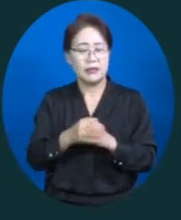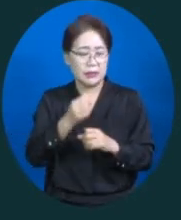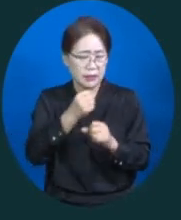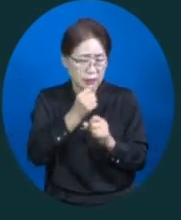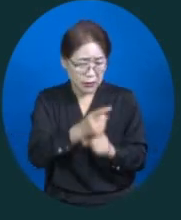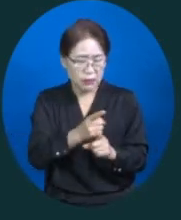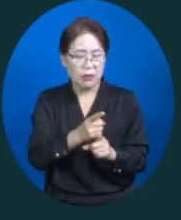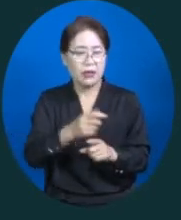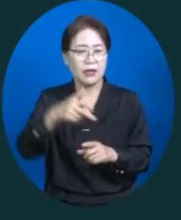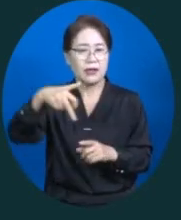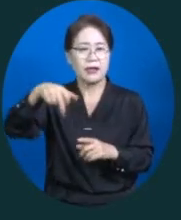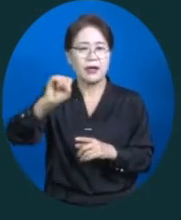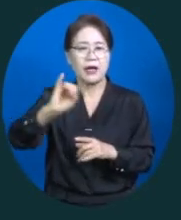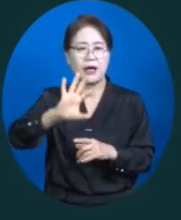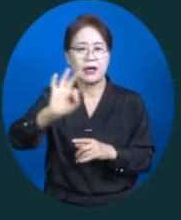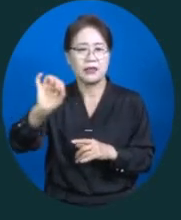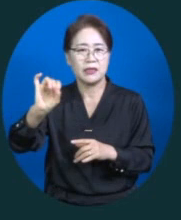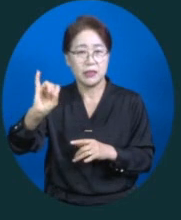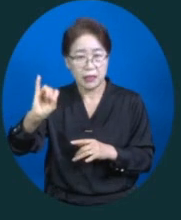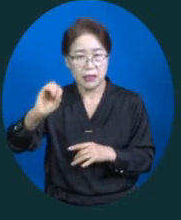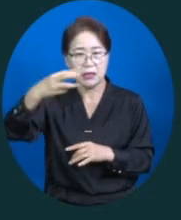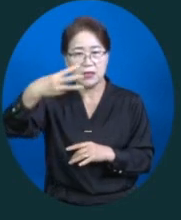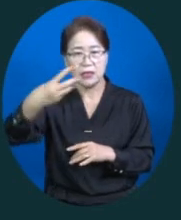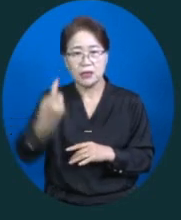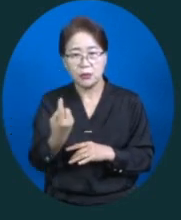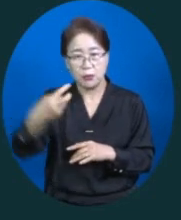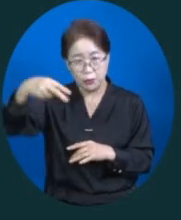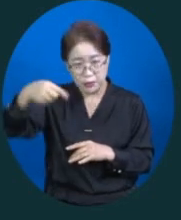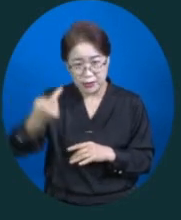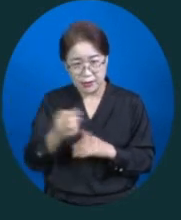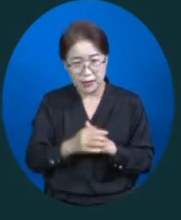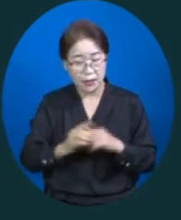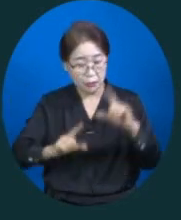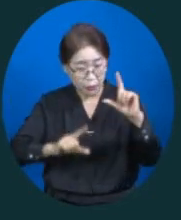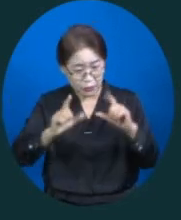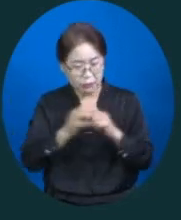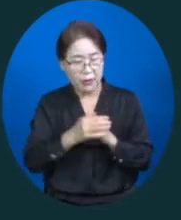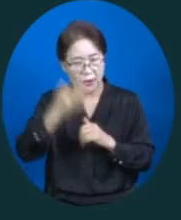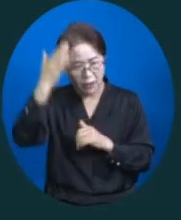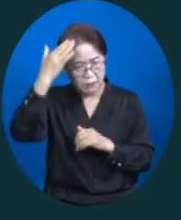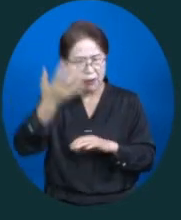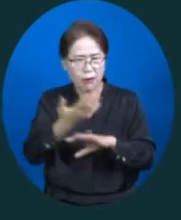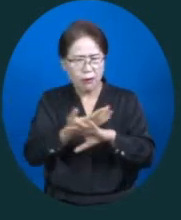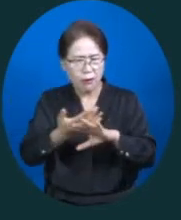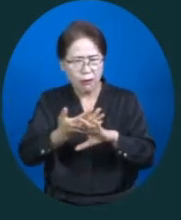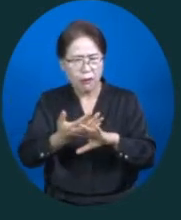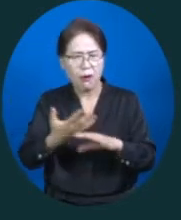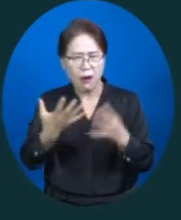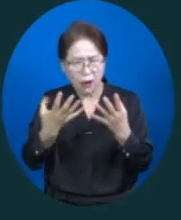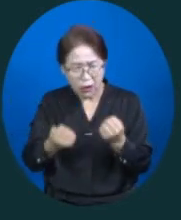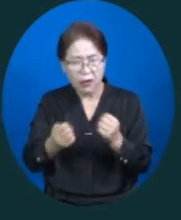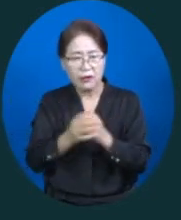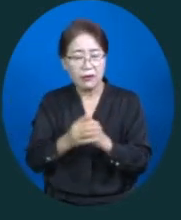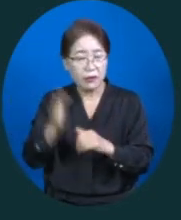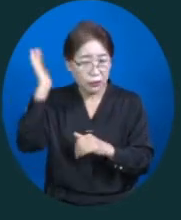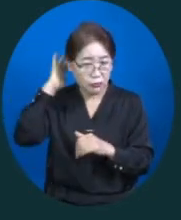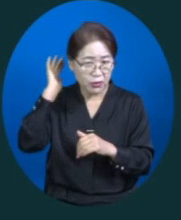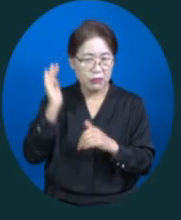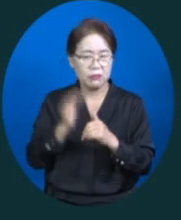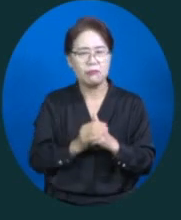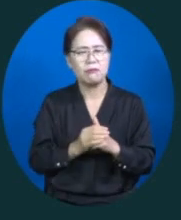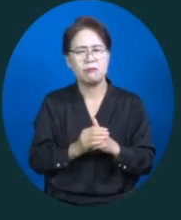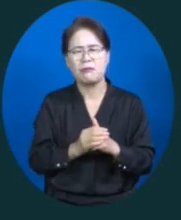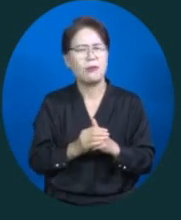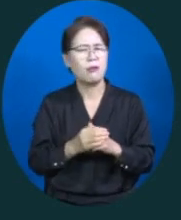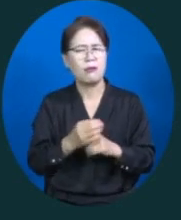기회를 말하는 카이로스의 모습은요 앞에는 머리가 무성하죠 그리고 뒷머리는 완전